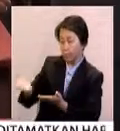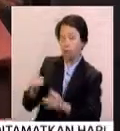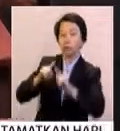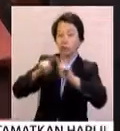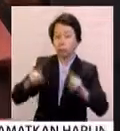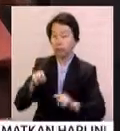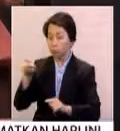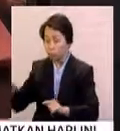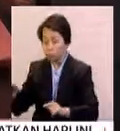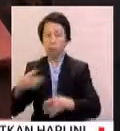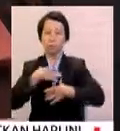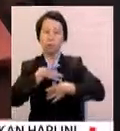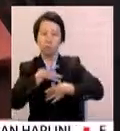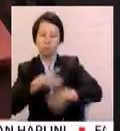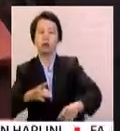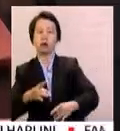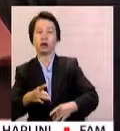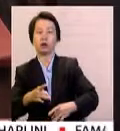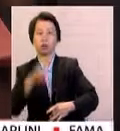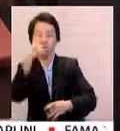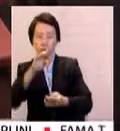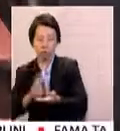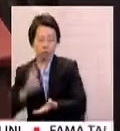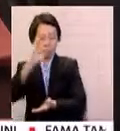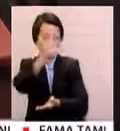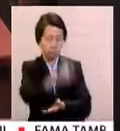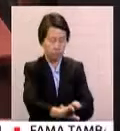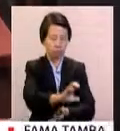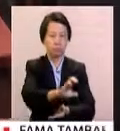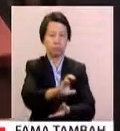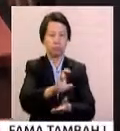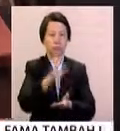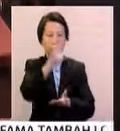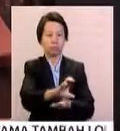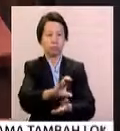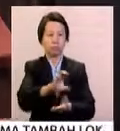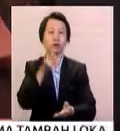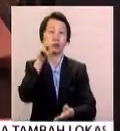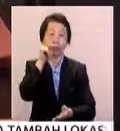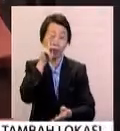berminat untuk melabur di Kedah,